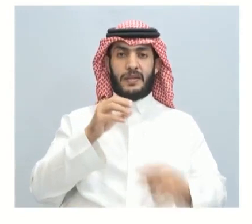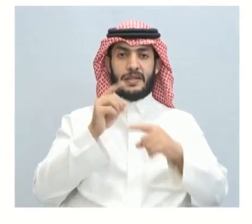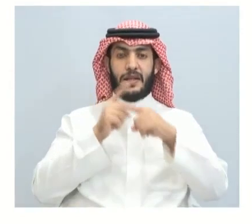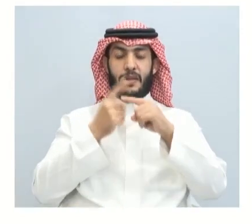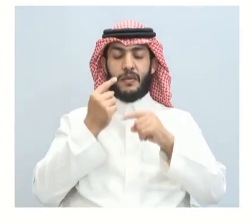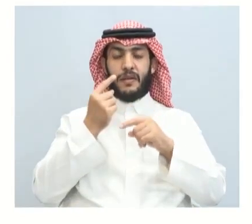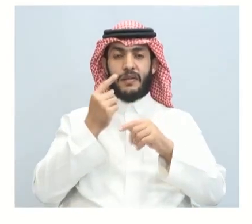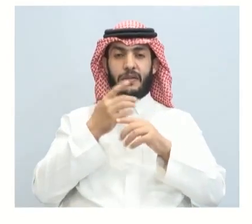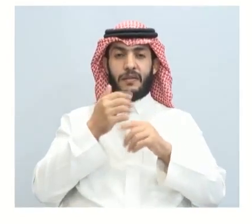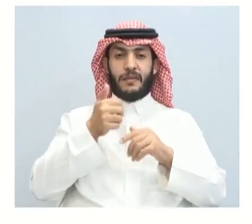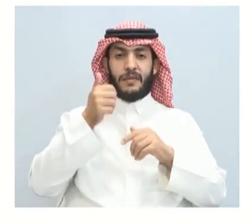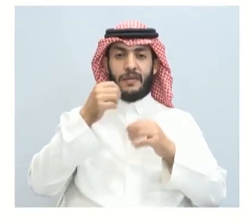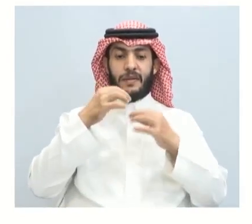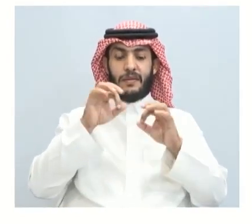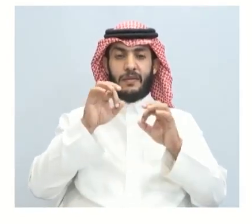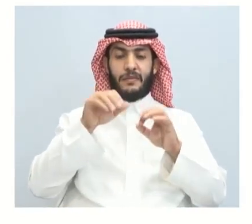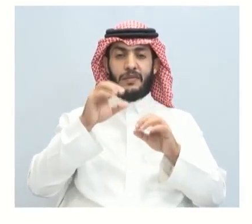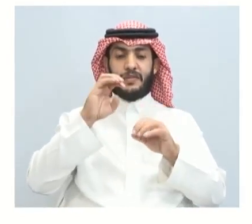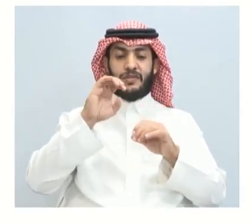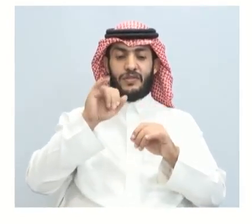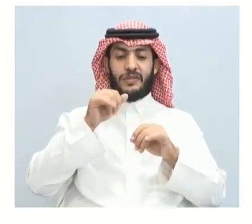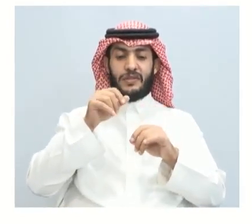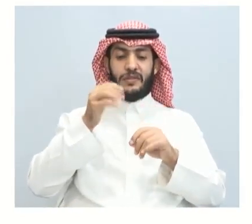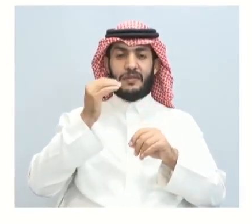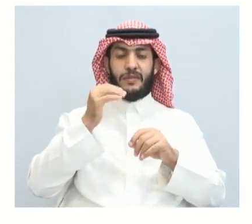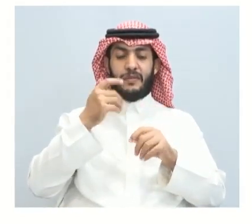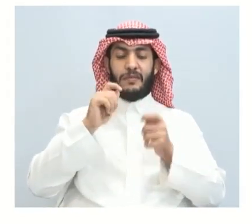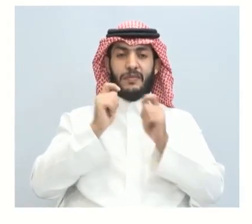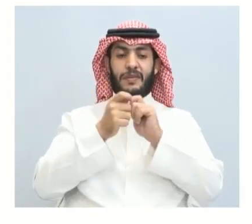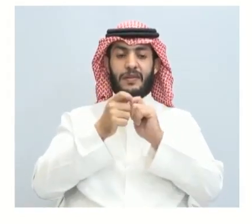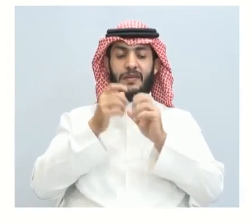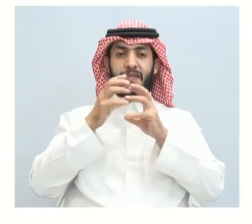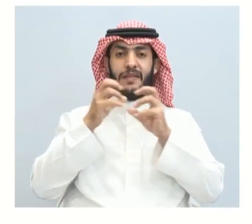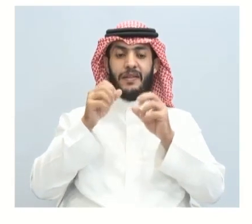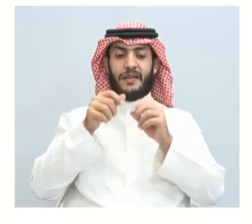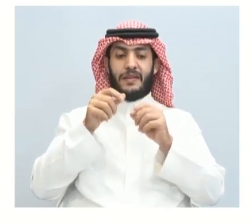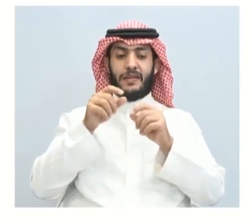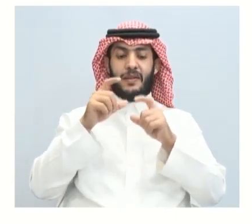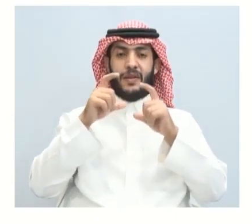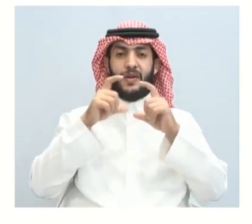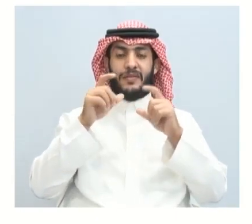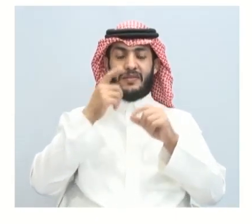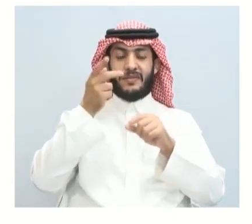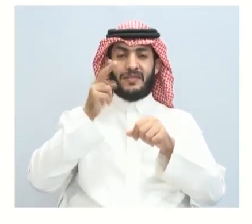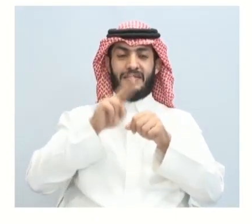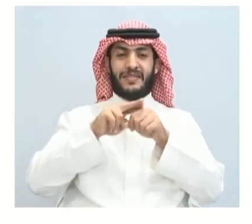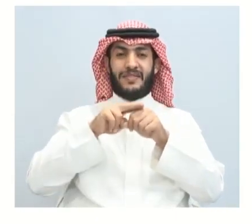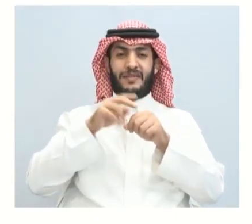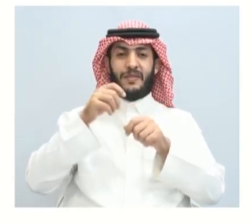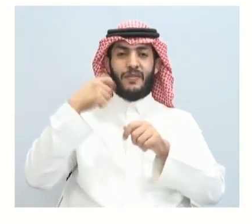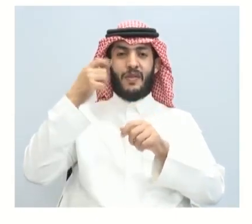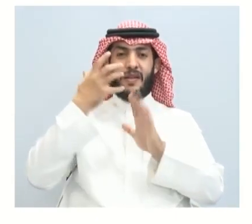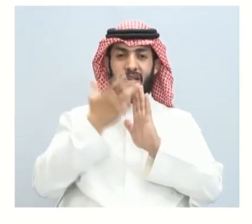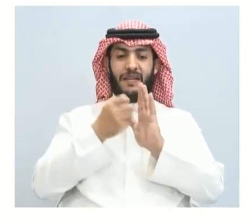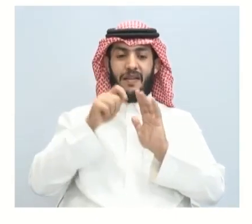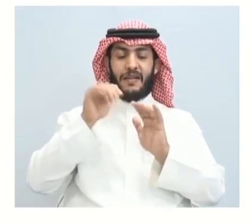وماذا اضع في الفراغ اضع في الفراغ اللي هو الجي اوف اكس الان سوف اقوم بفك اللي هو هذا القوس لو راجعت الدرس يعني مسجله جميع